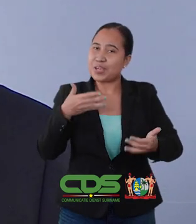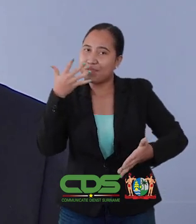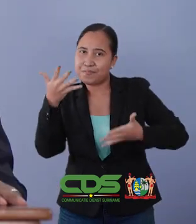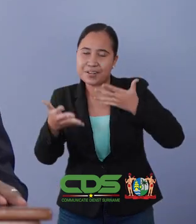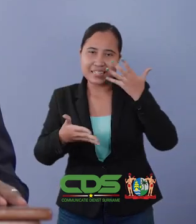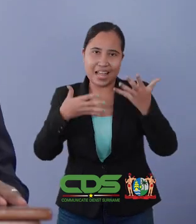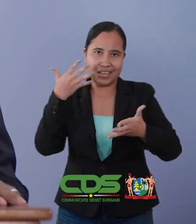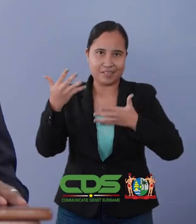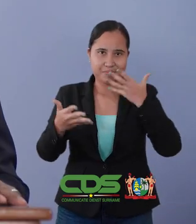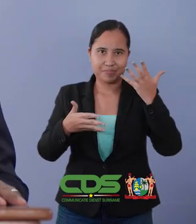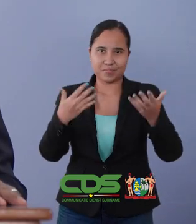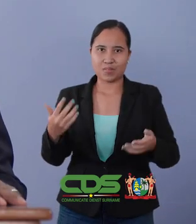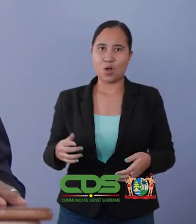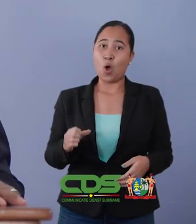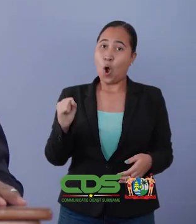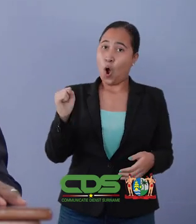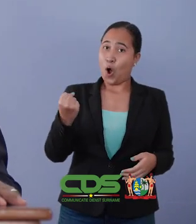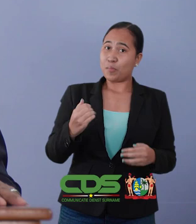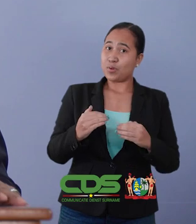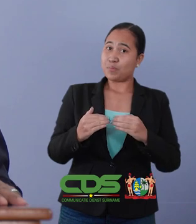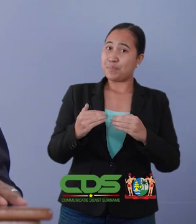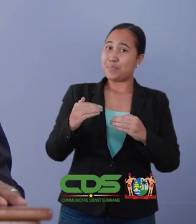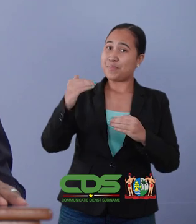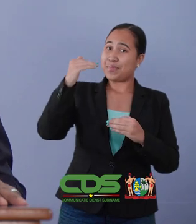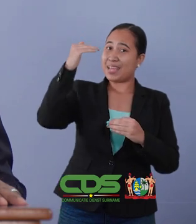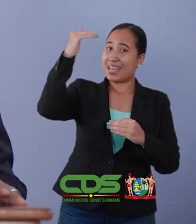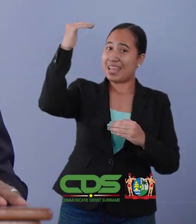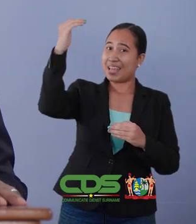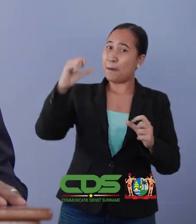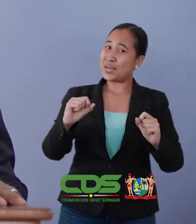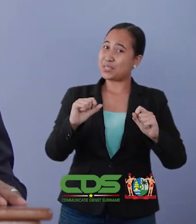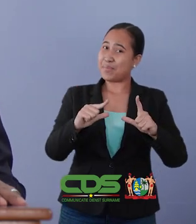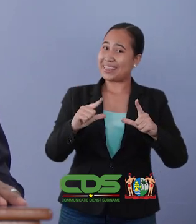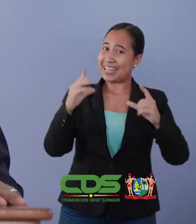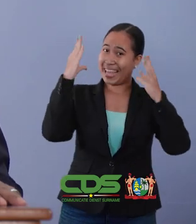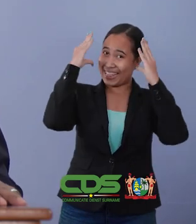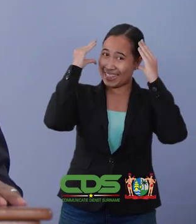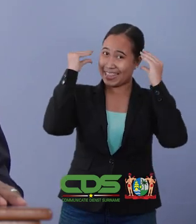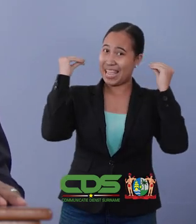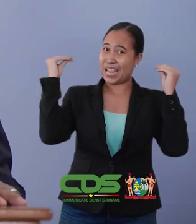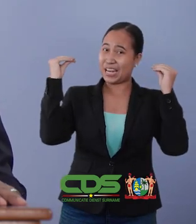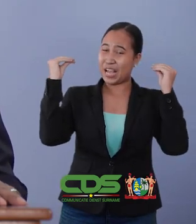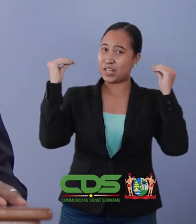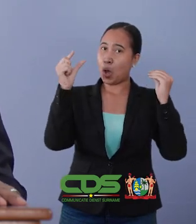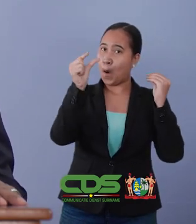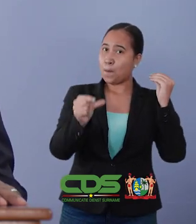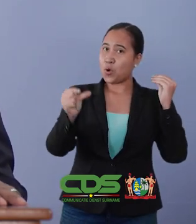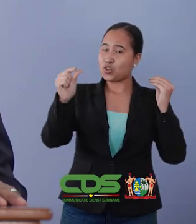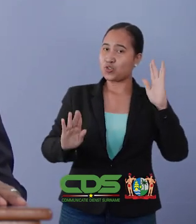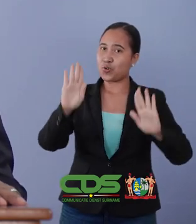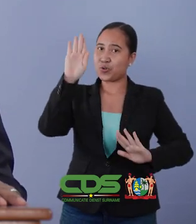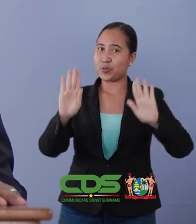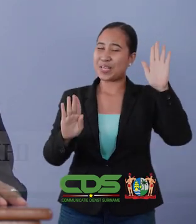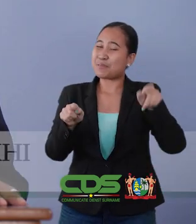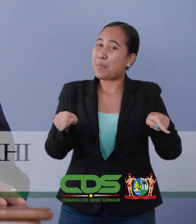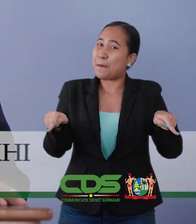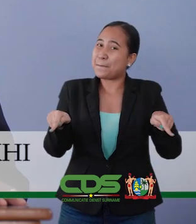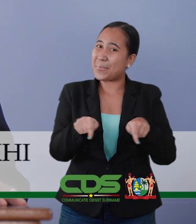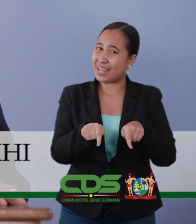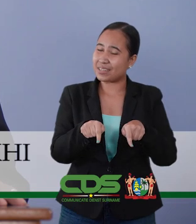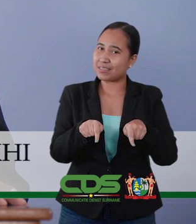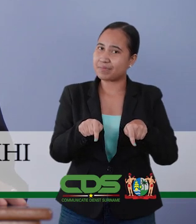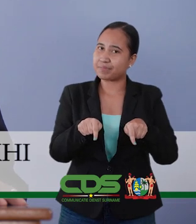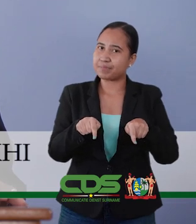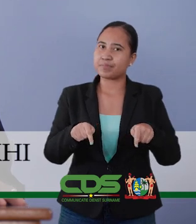toelichtingen. Vanwege de toename aan besmettingen in Nederland is het personenverkeer met Nederland verder beperkt.